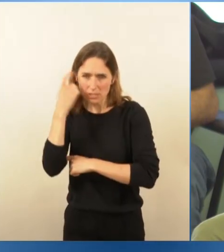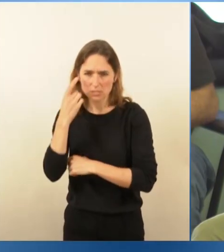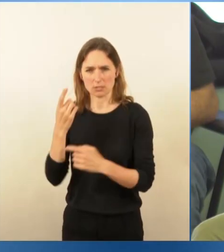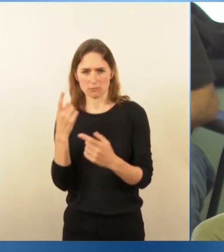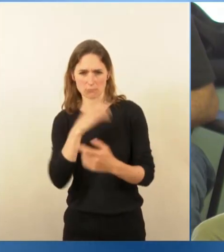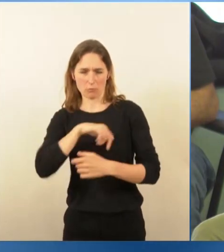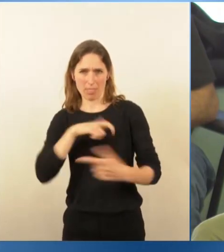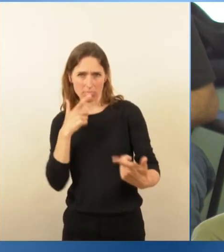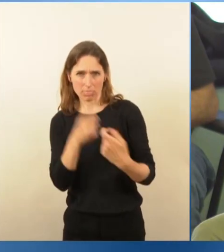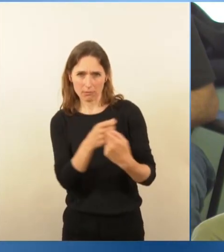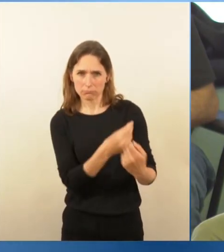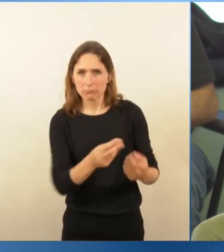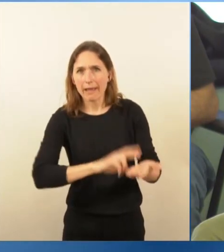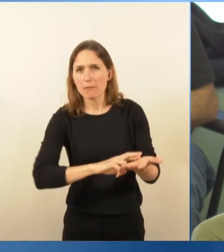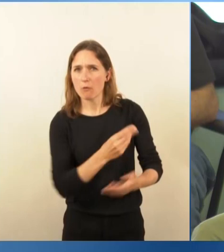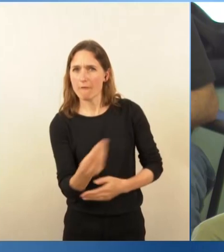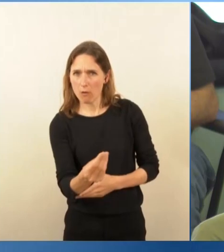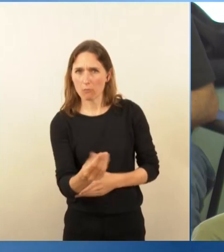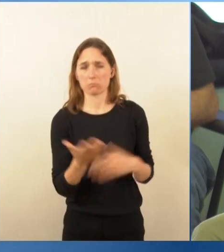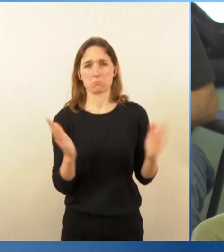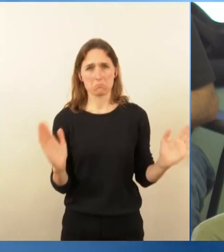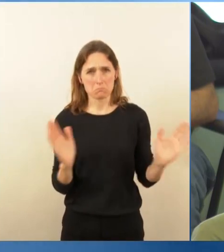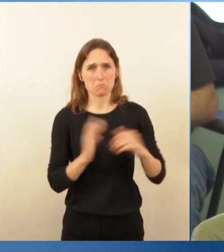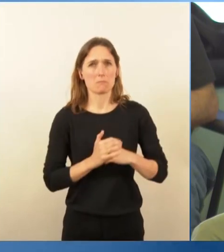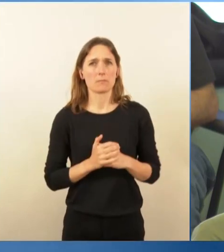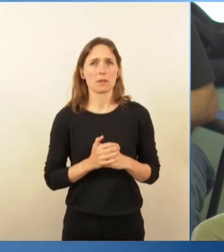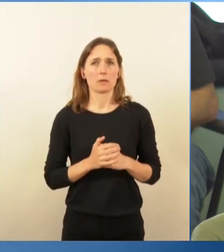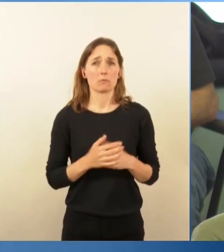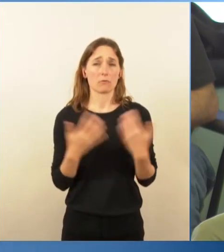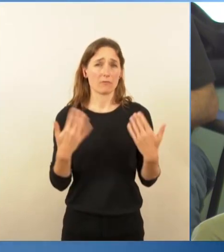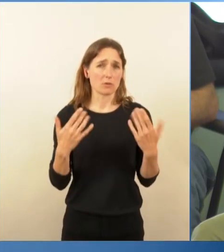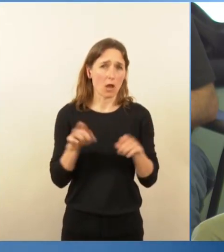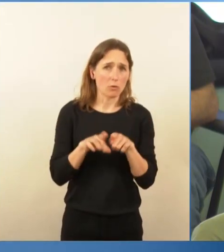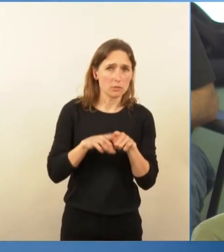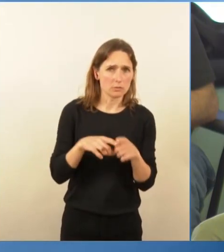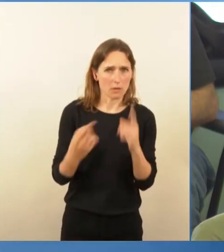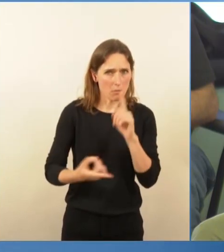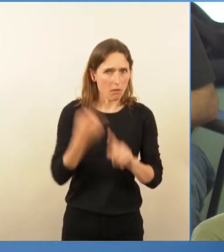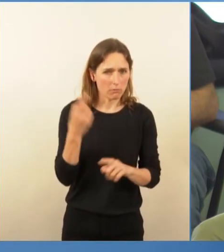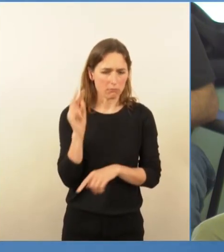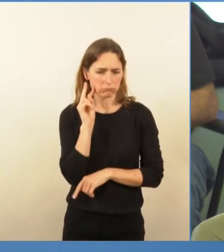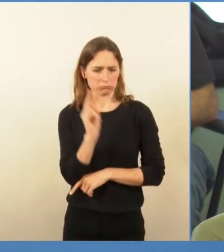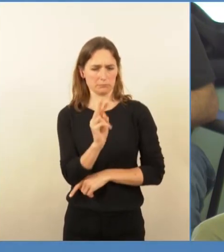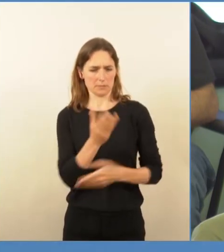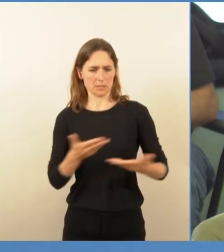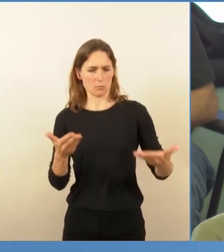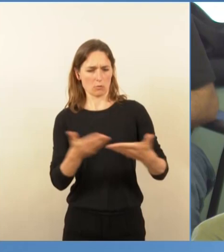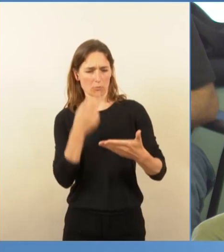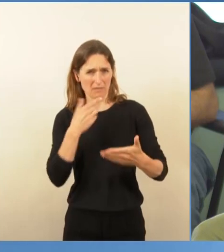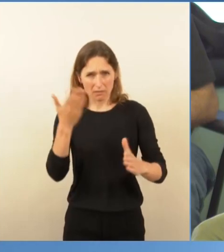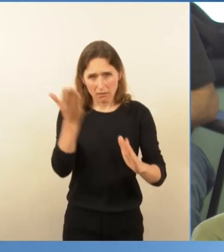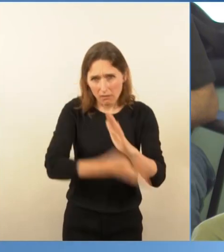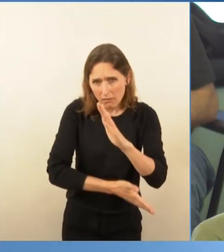périscolaires mais juste en regardant la réalité telle qu'elle est ou telle qu'elle sera en cas d'échec